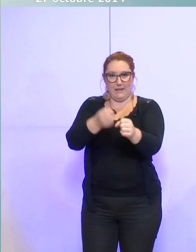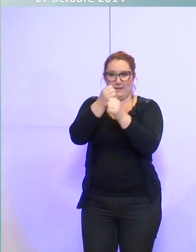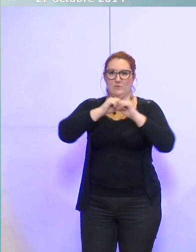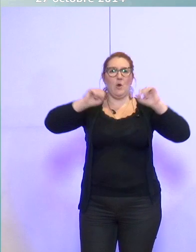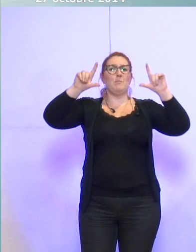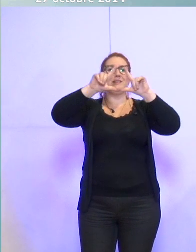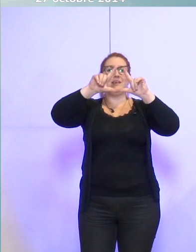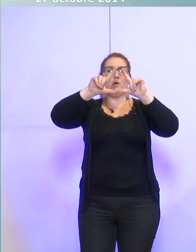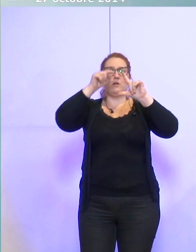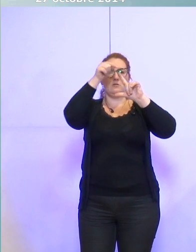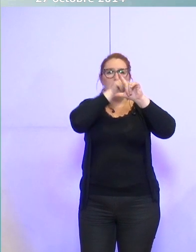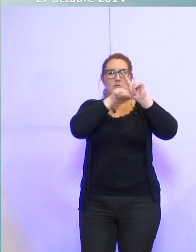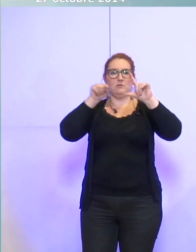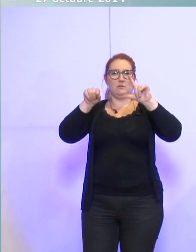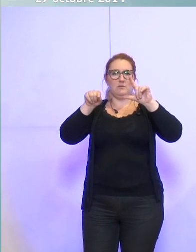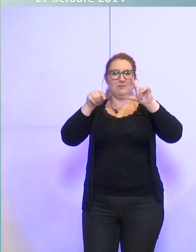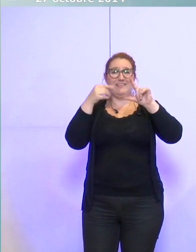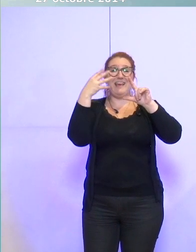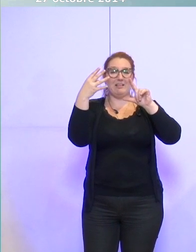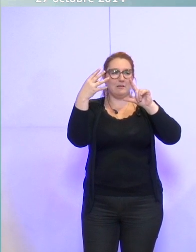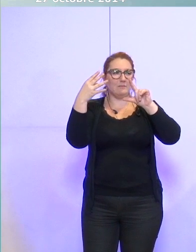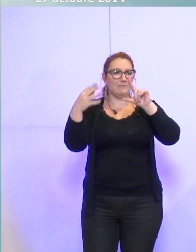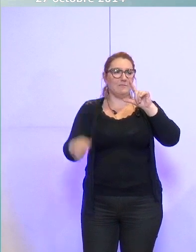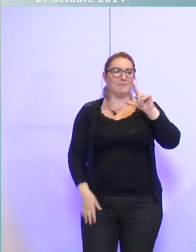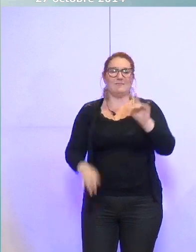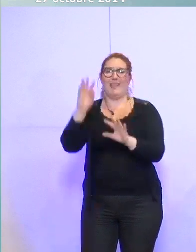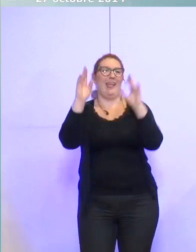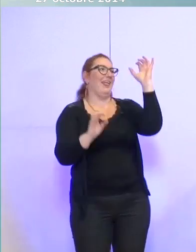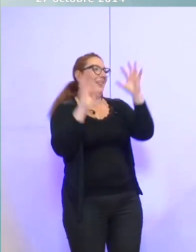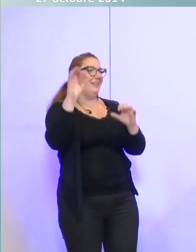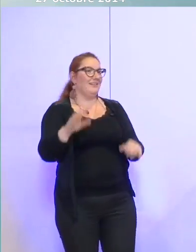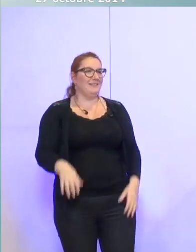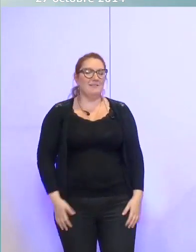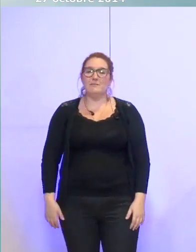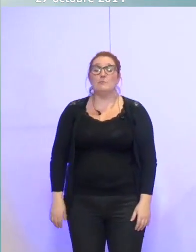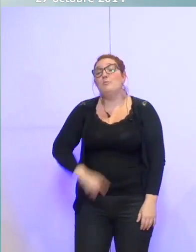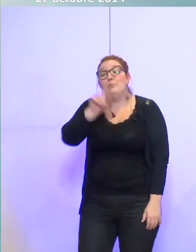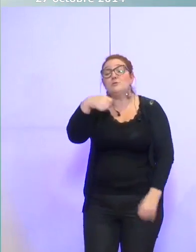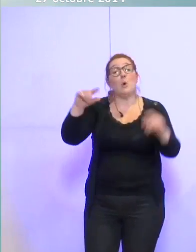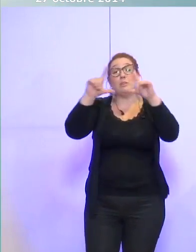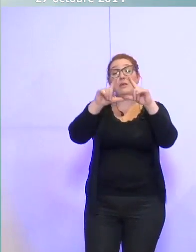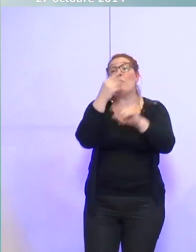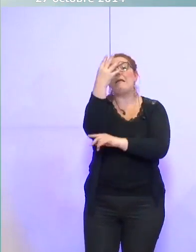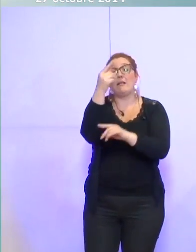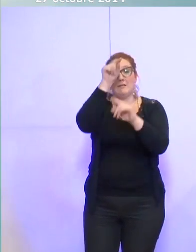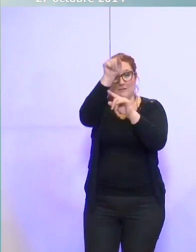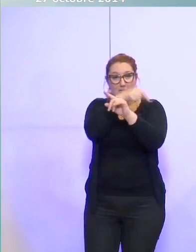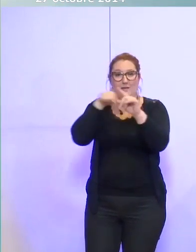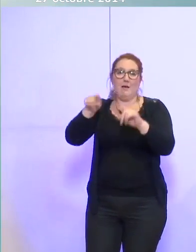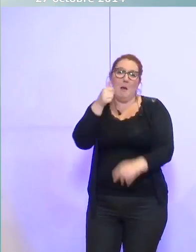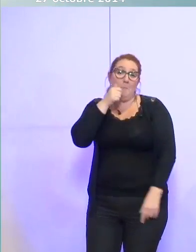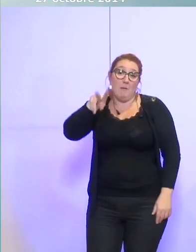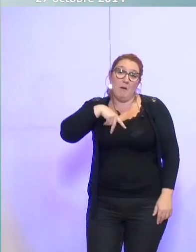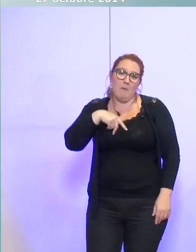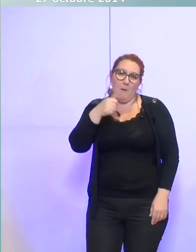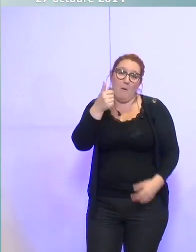triangle autour de l'animation. Les quatre pointes du triangle. J'ai une maman prof de maths dont je faisais le